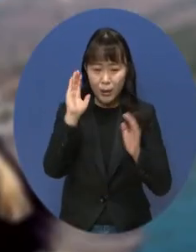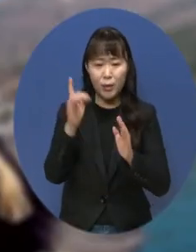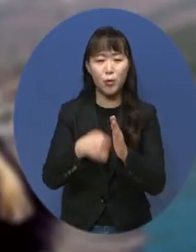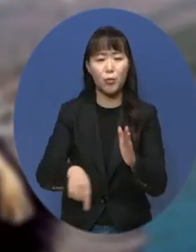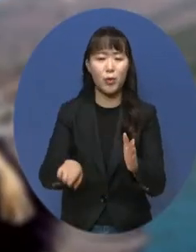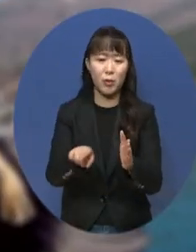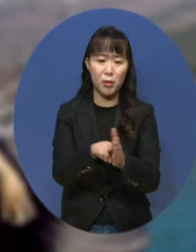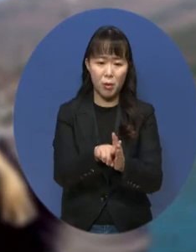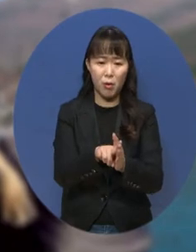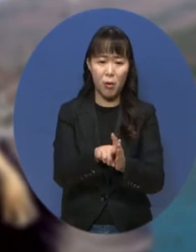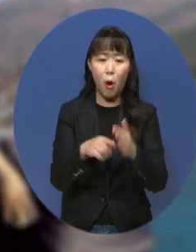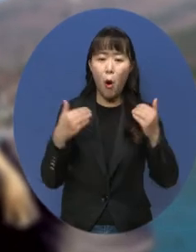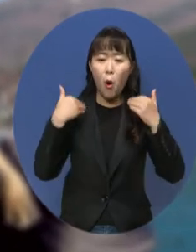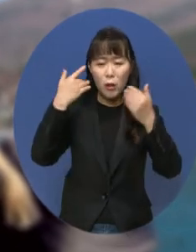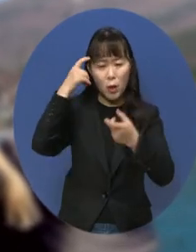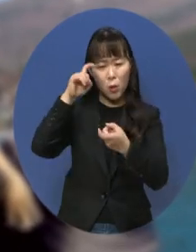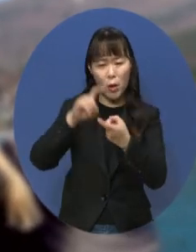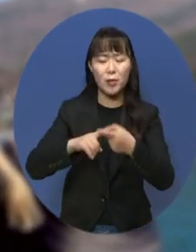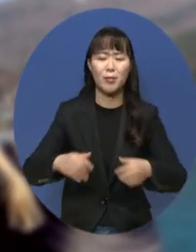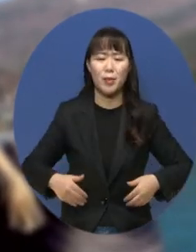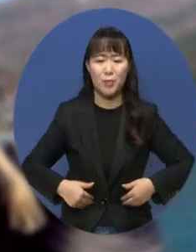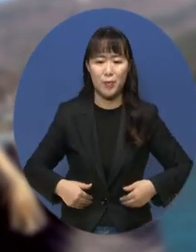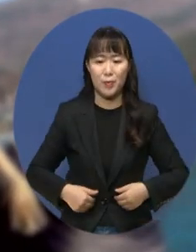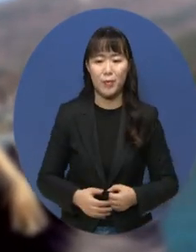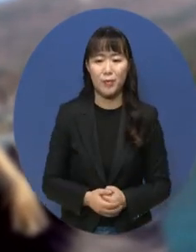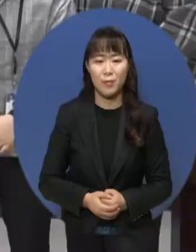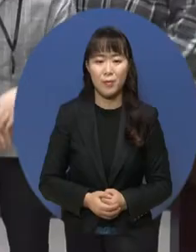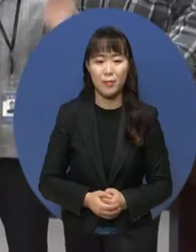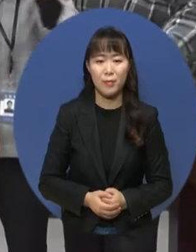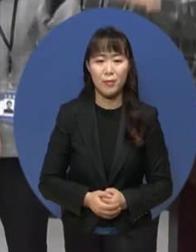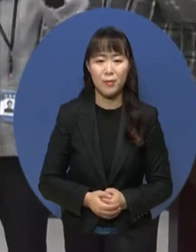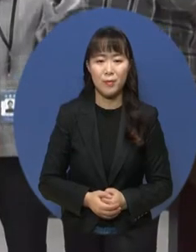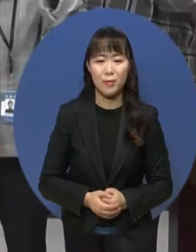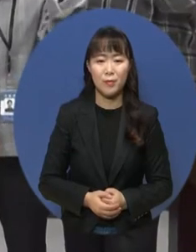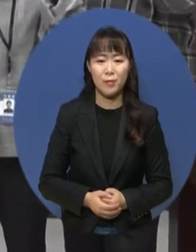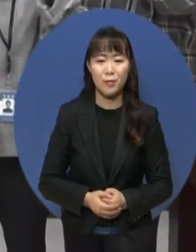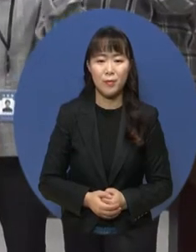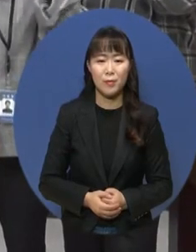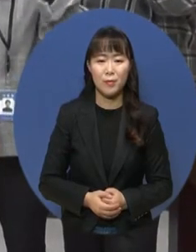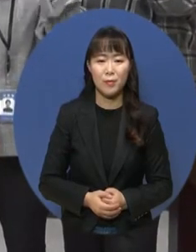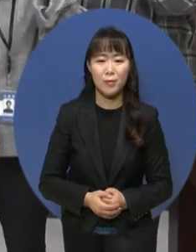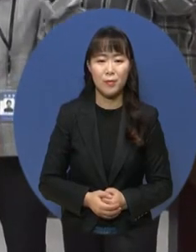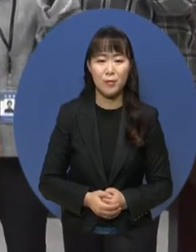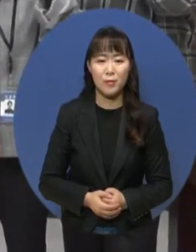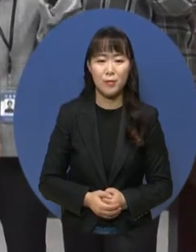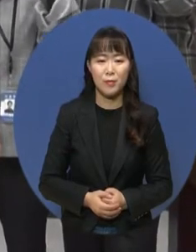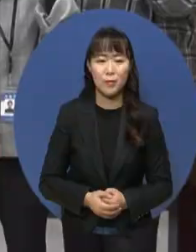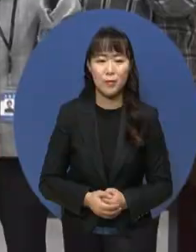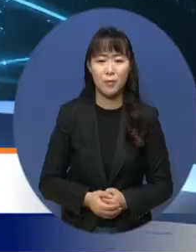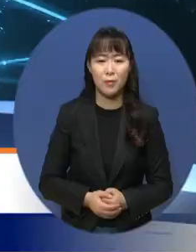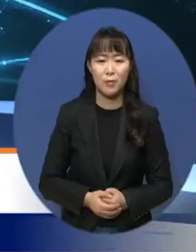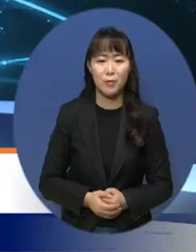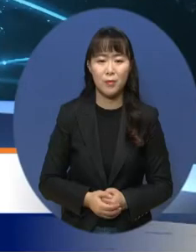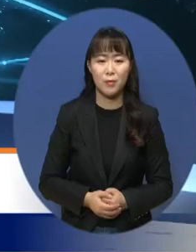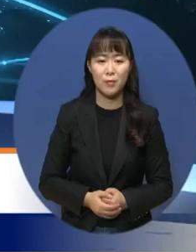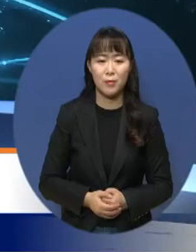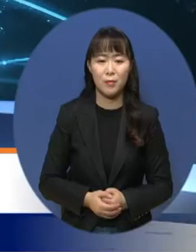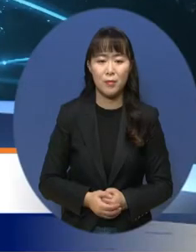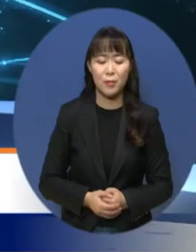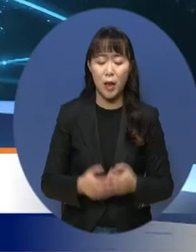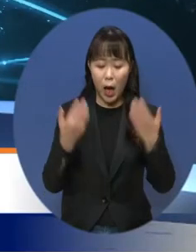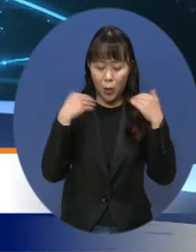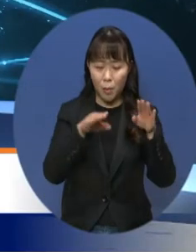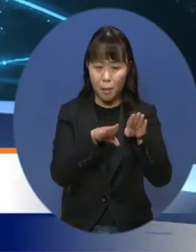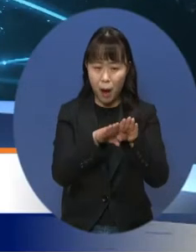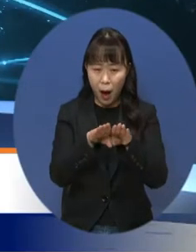청소년들을 위해 어른들의 관심이 필요한 때입니다. 복지TV 뉴스 김윤아입니다. 학교